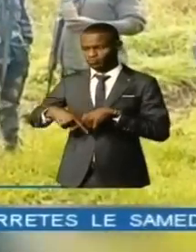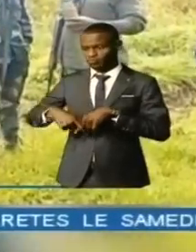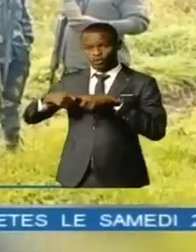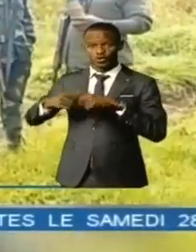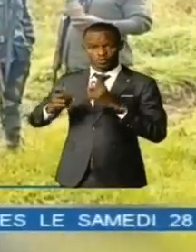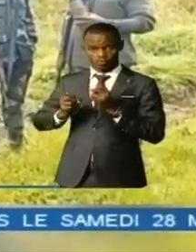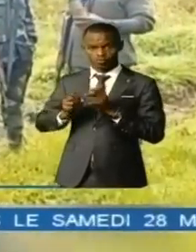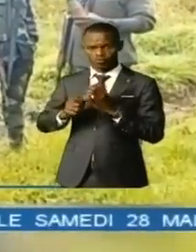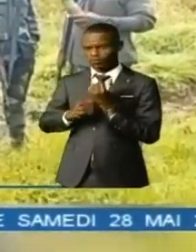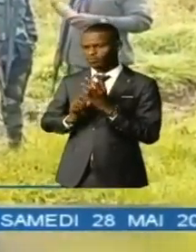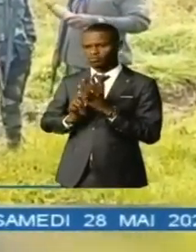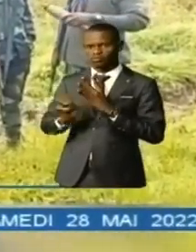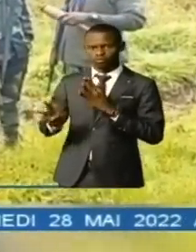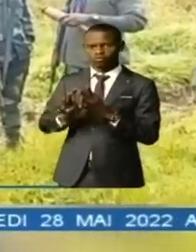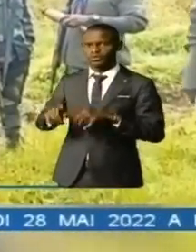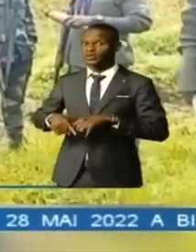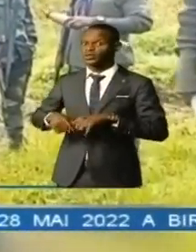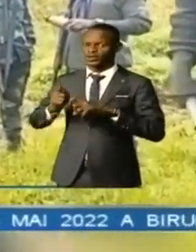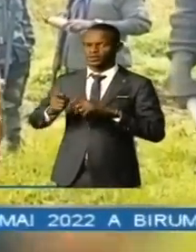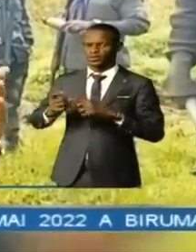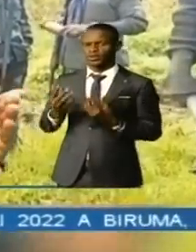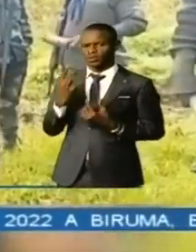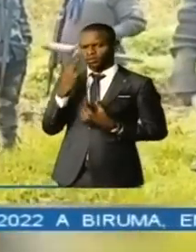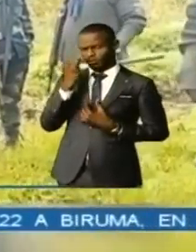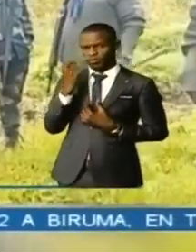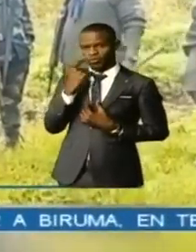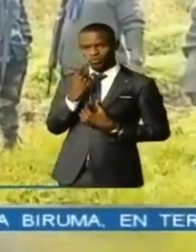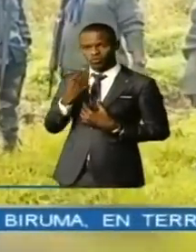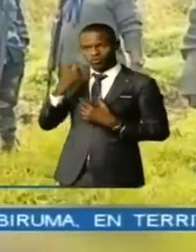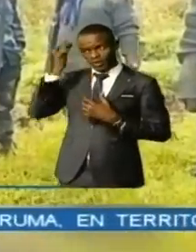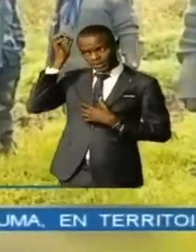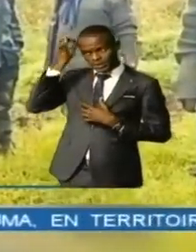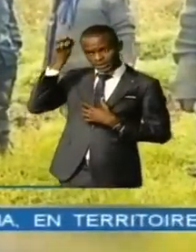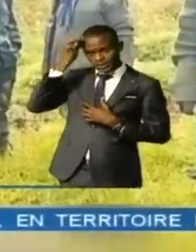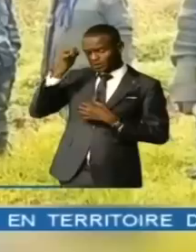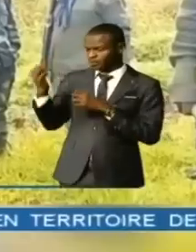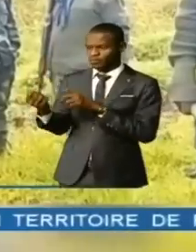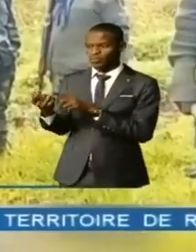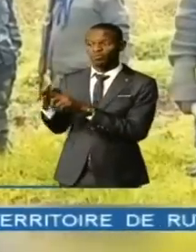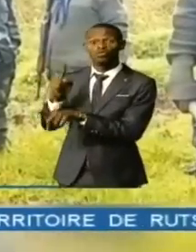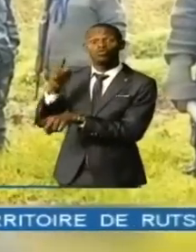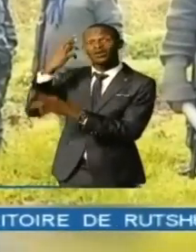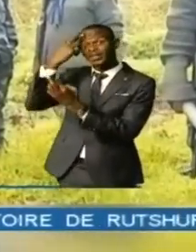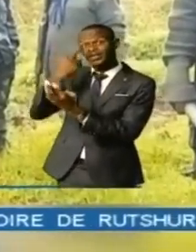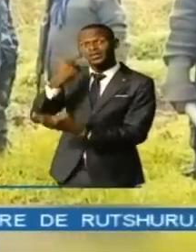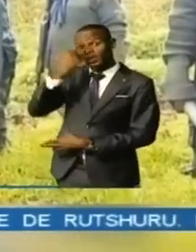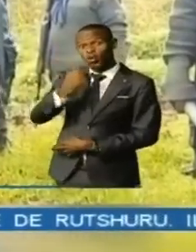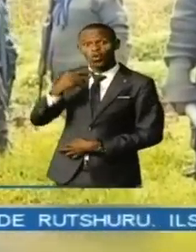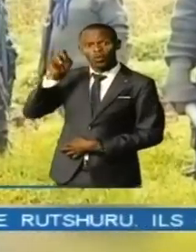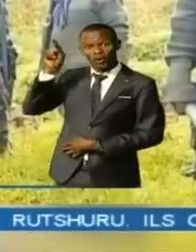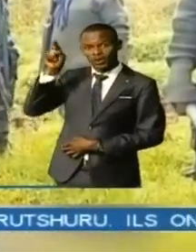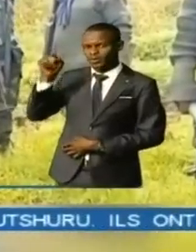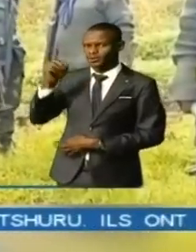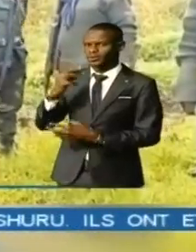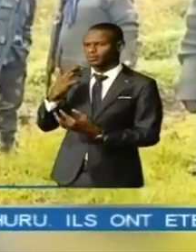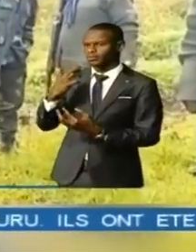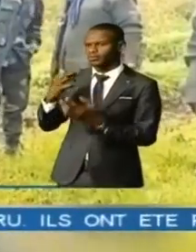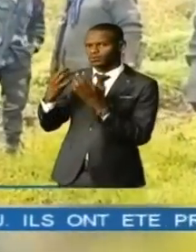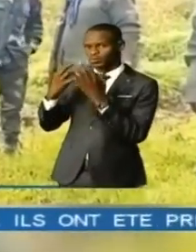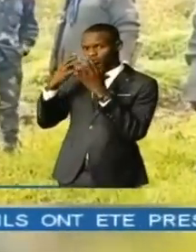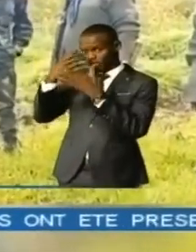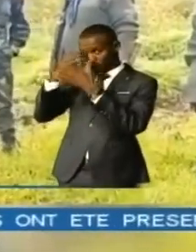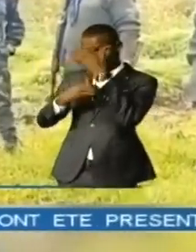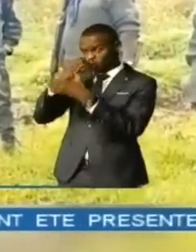L'ennemi est venu du Rwanda pour venir attaquer nos positions et ils ont du coup coupé le trafic sur cet axe